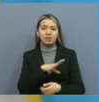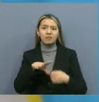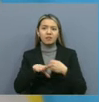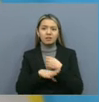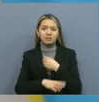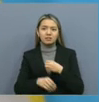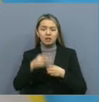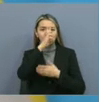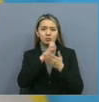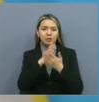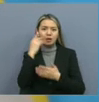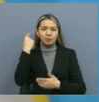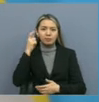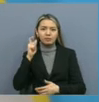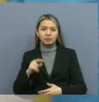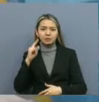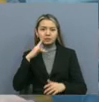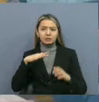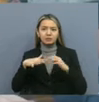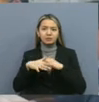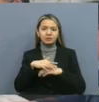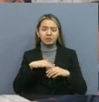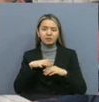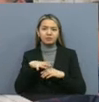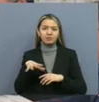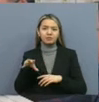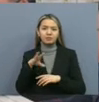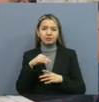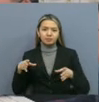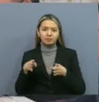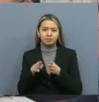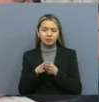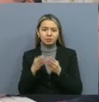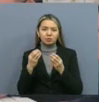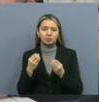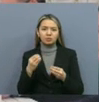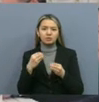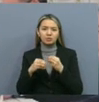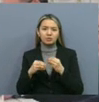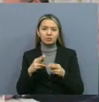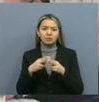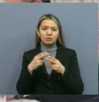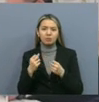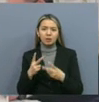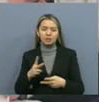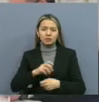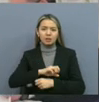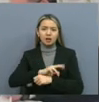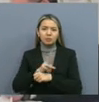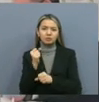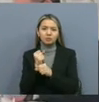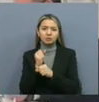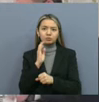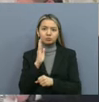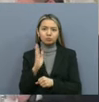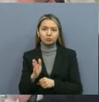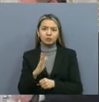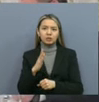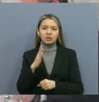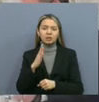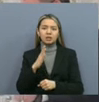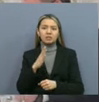бойынша мемлекет басшысы Қазақстанның таяу шығыстағы елшіліктерімен ондағы қызметкерлердің қауіпсіздігін қамтамасыз етуді, еліміздегі